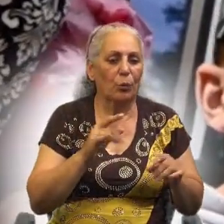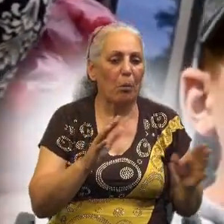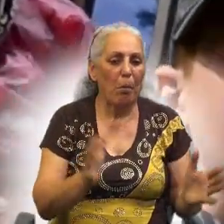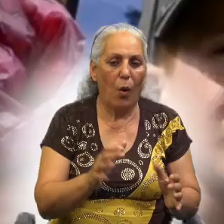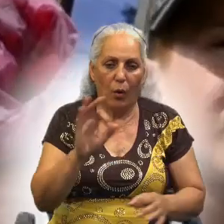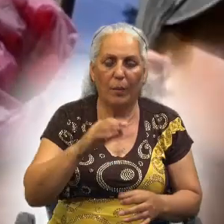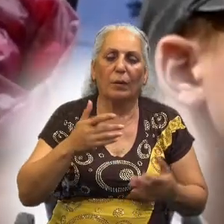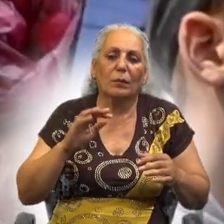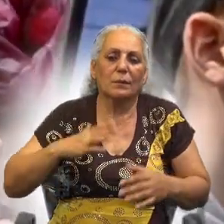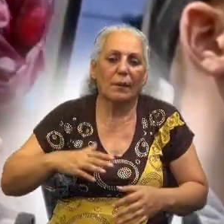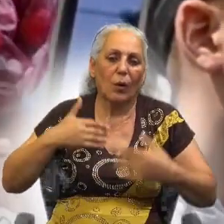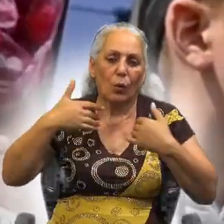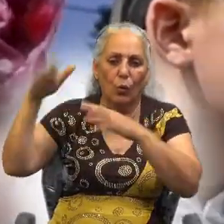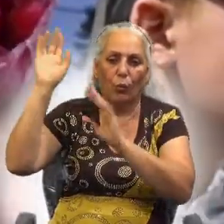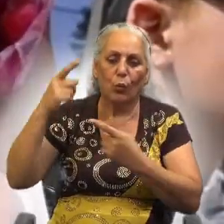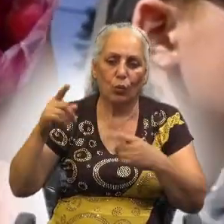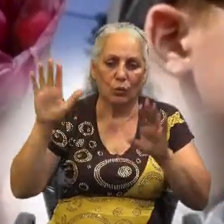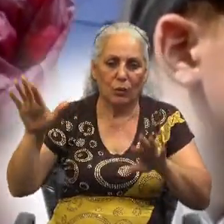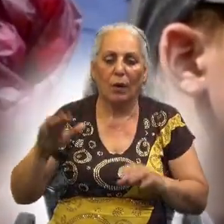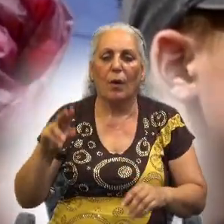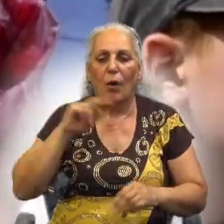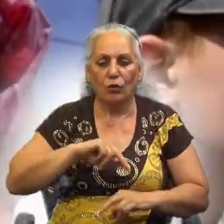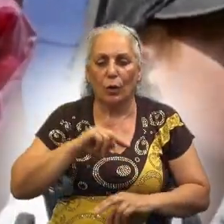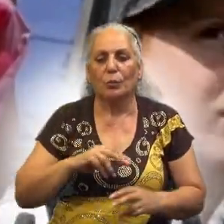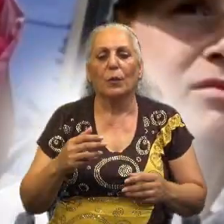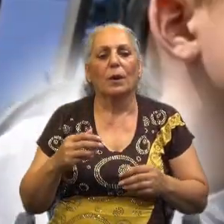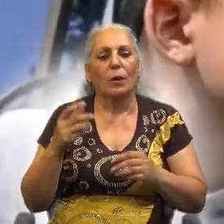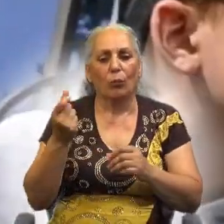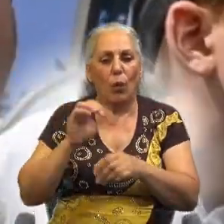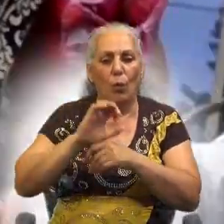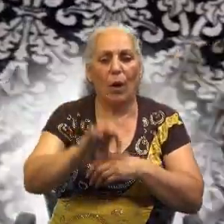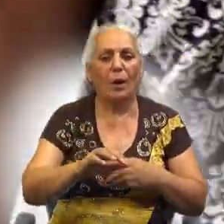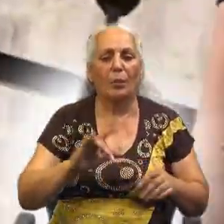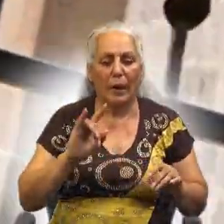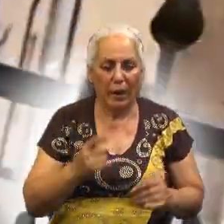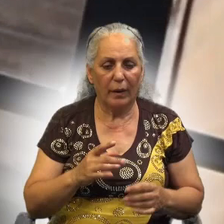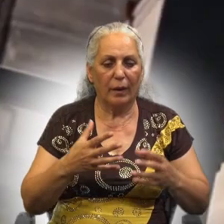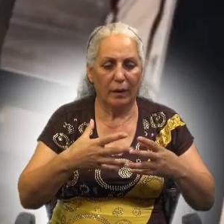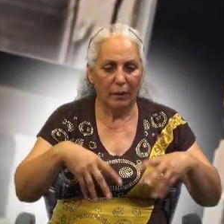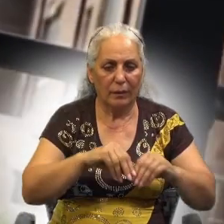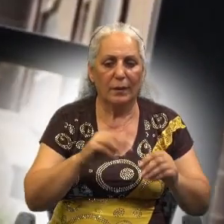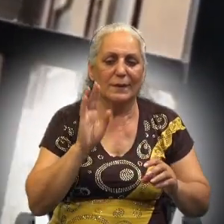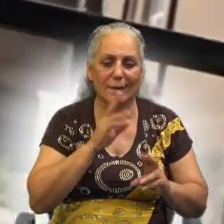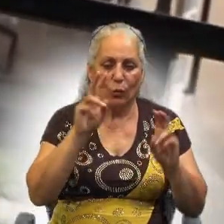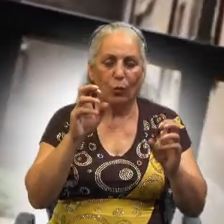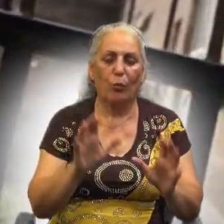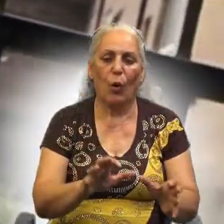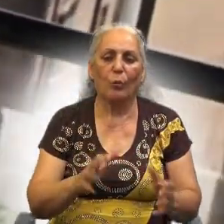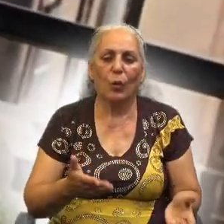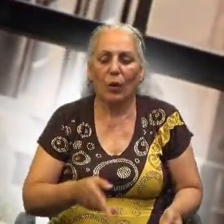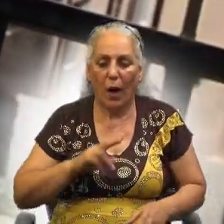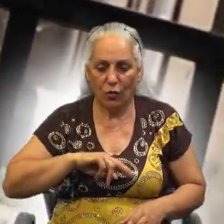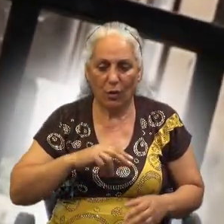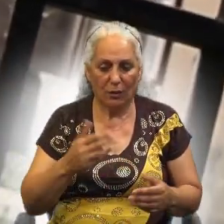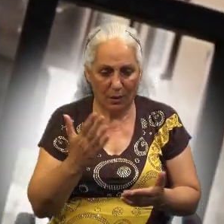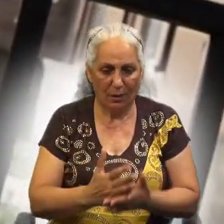են այդ երկի, որ աշխատեն ու գնեն երեխեքին, ծնողին պահեն, ազիզ։ Թե աշխատանքի տեղ են, ուներ ինչ պատկաններ, որ ստեղ